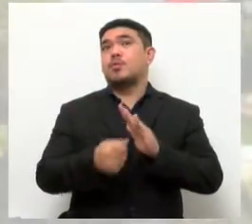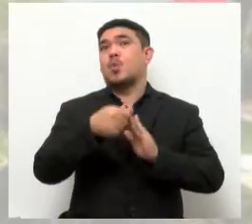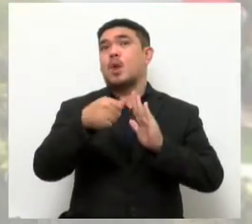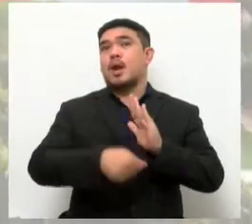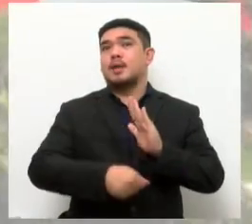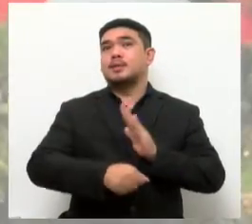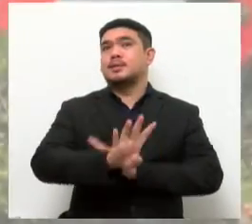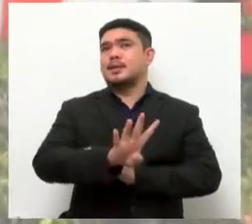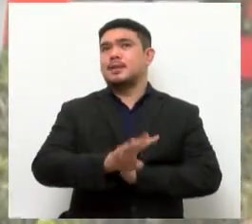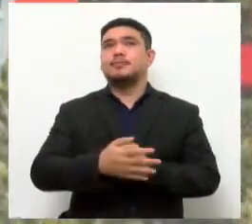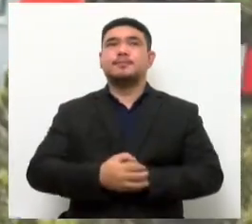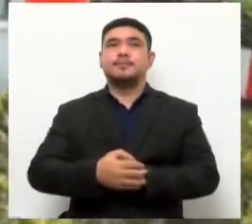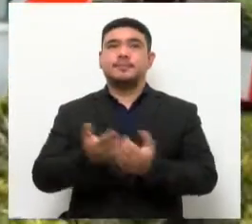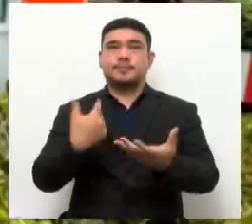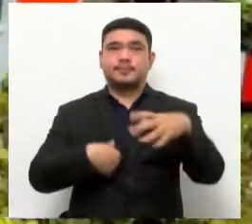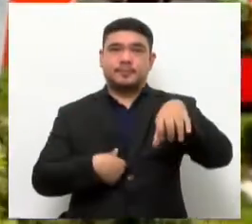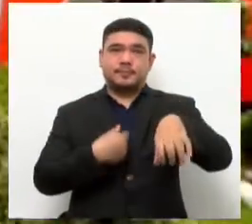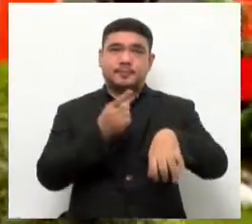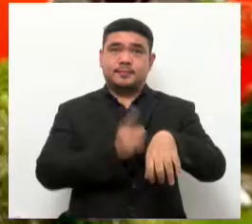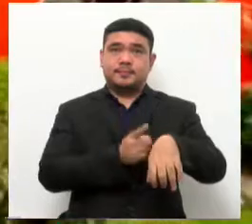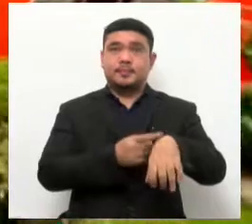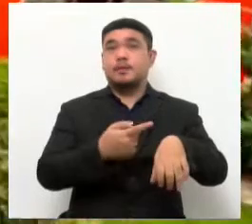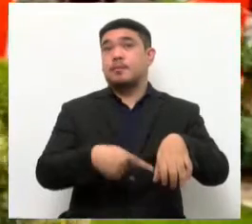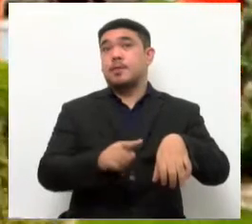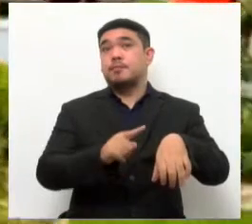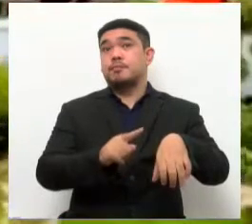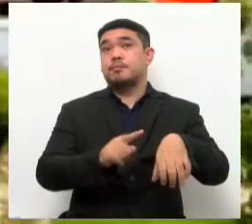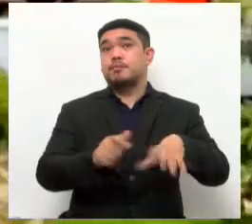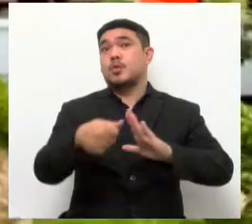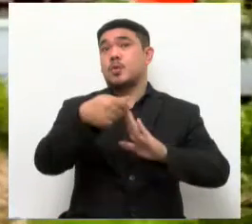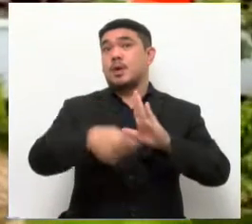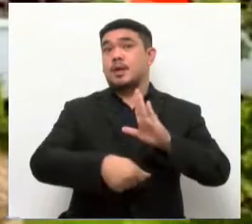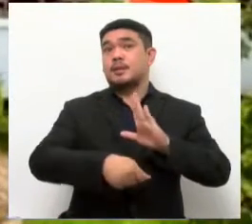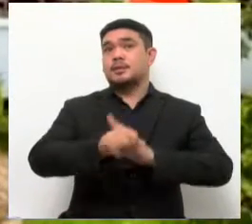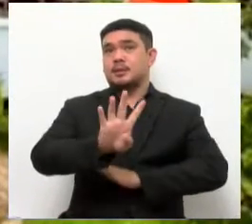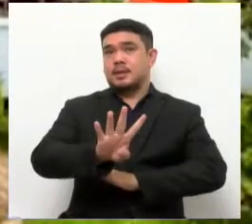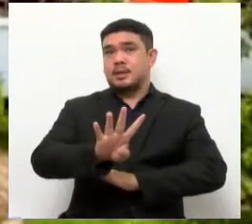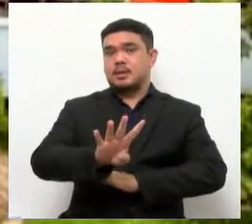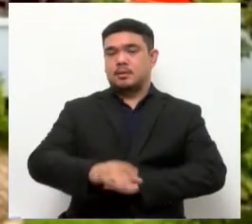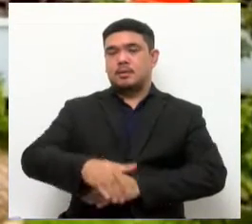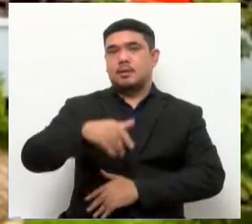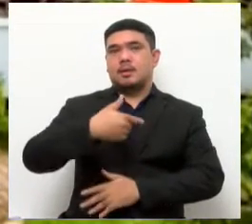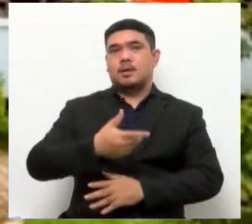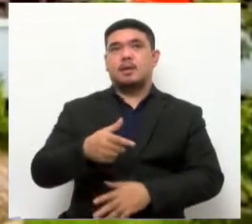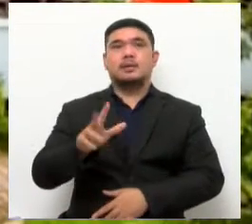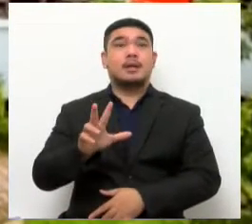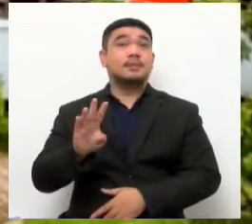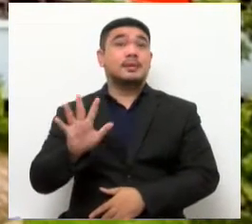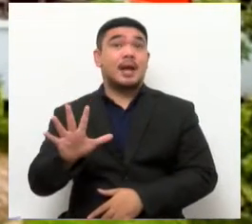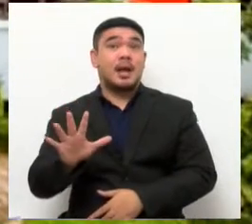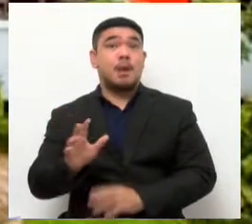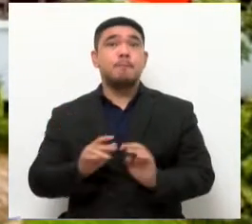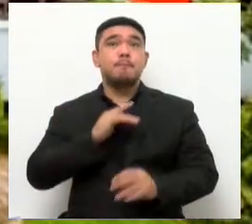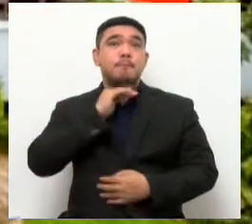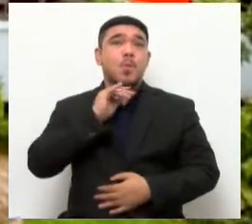4สำนักงานเขตพื้นที่การศึกษาประถมศึกษานครราชสีมาเขต4ตั้งอยู่เลขที่345หมู่